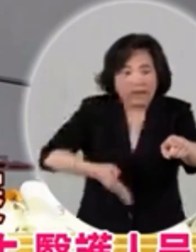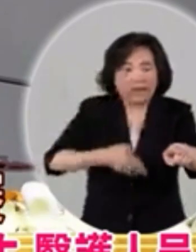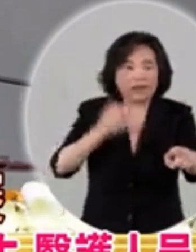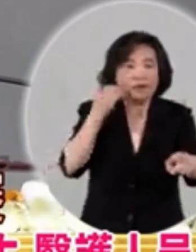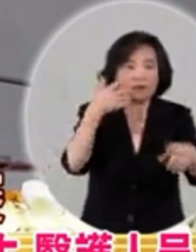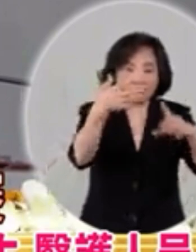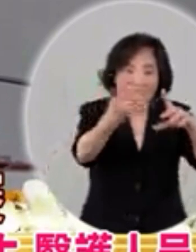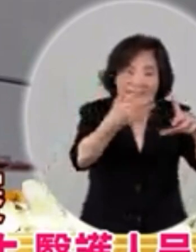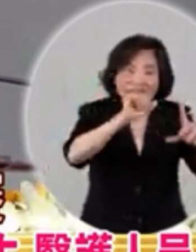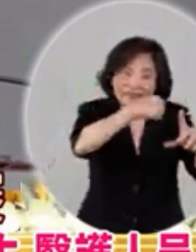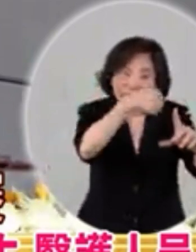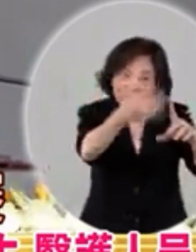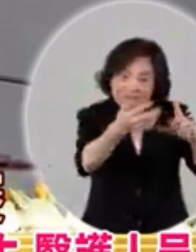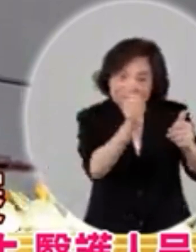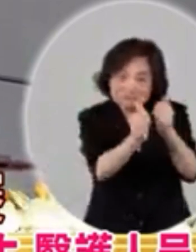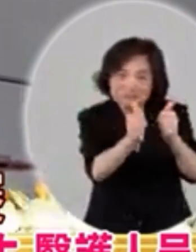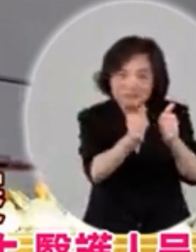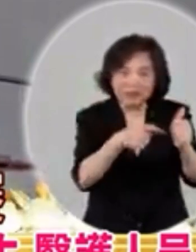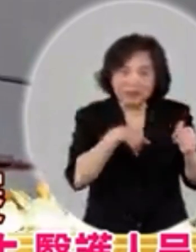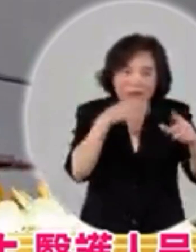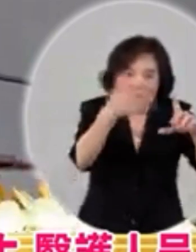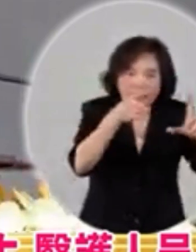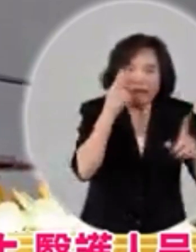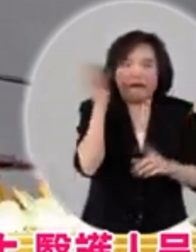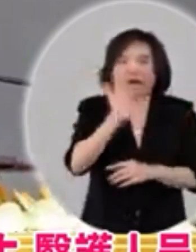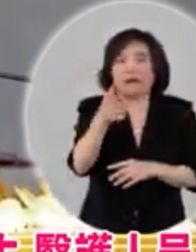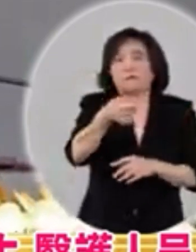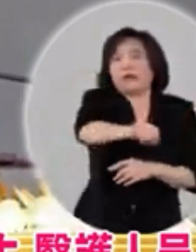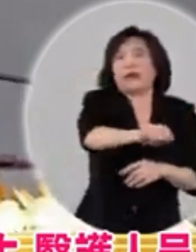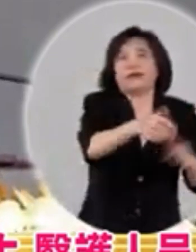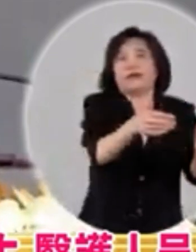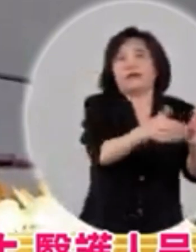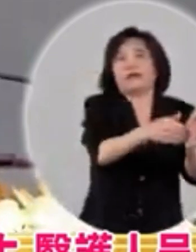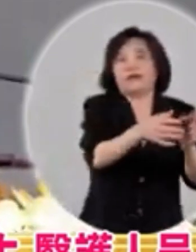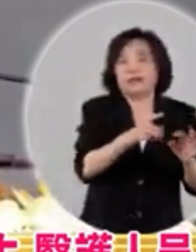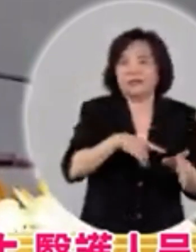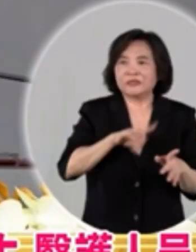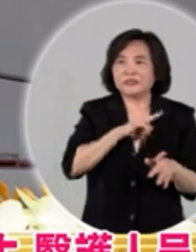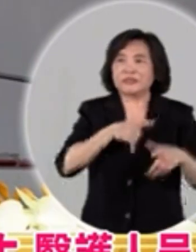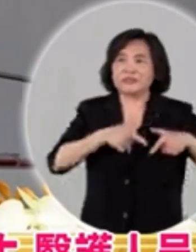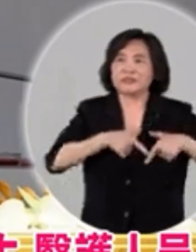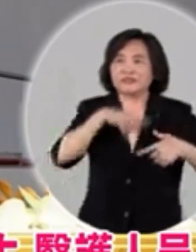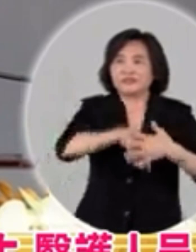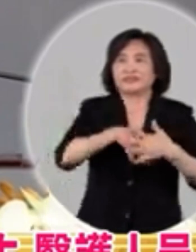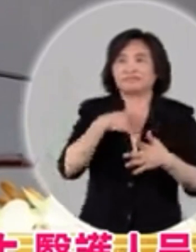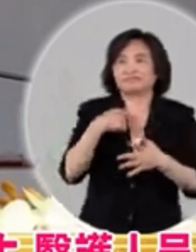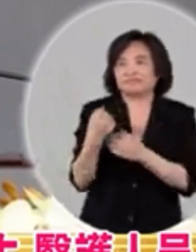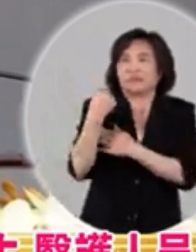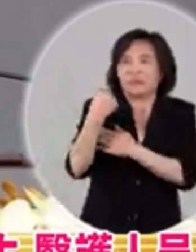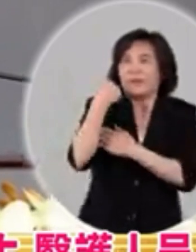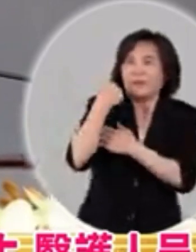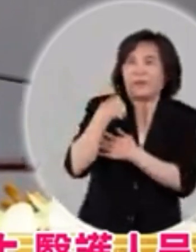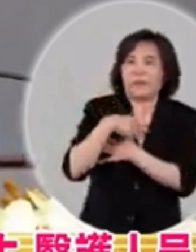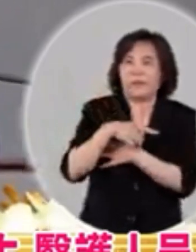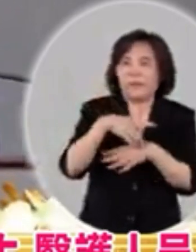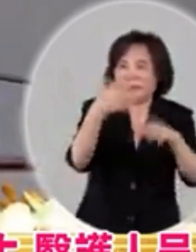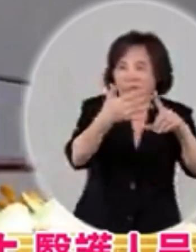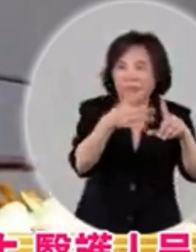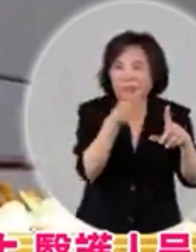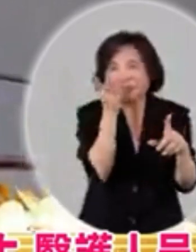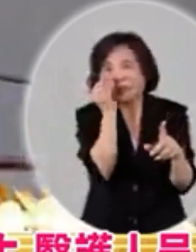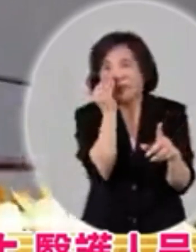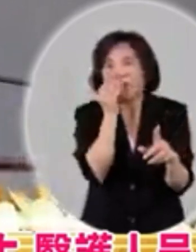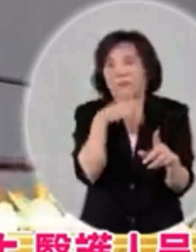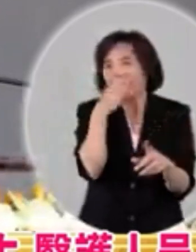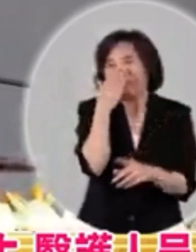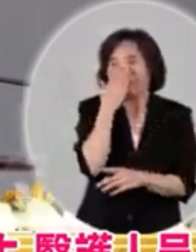台湾选手出赛就不敢看转播，只能在心里默默的加油。我也知